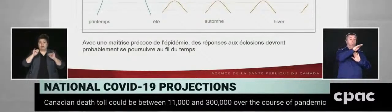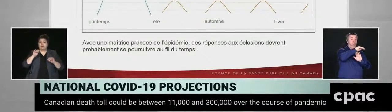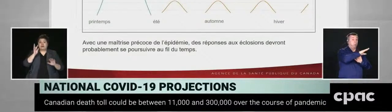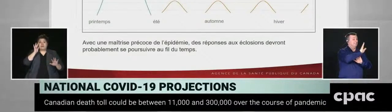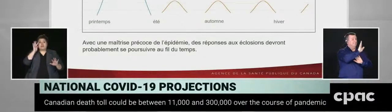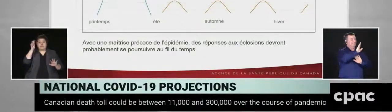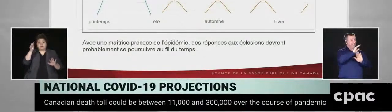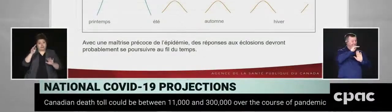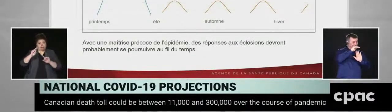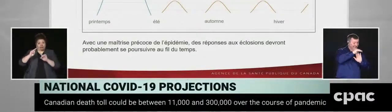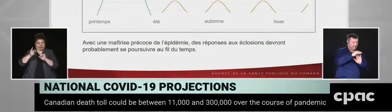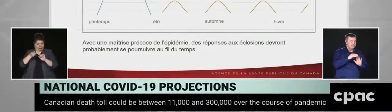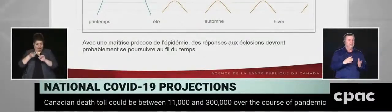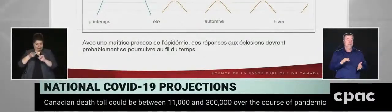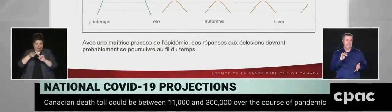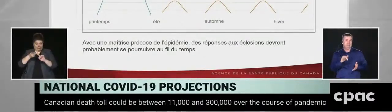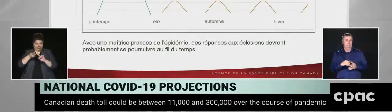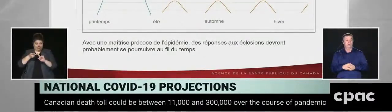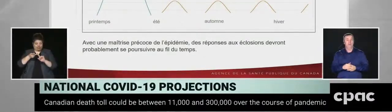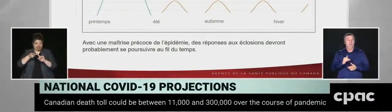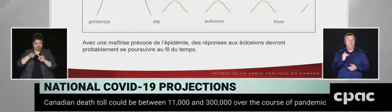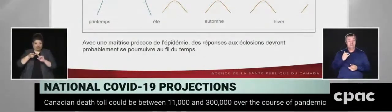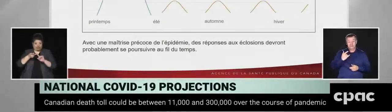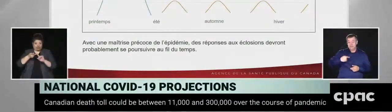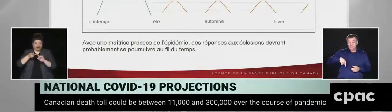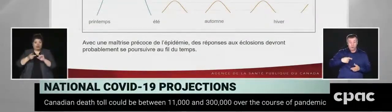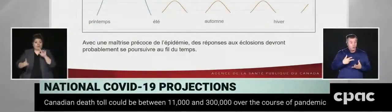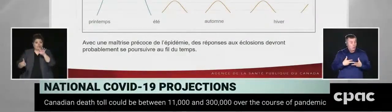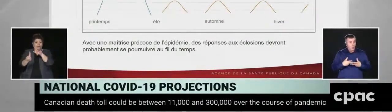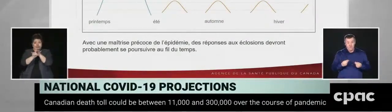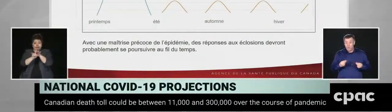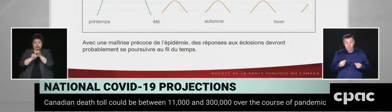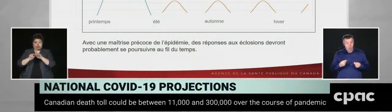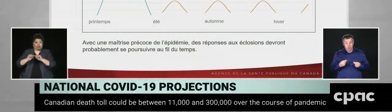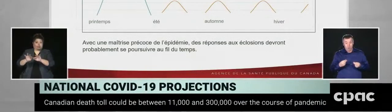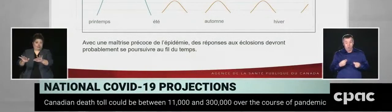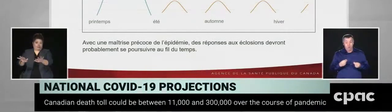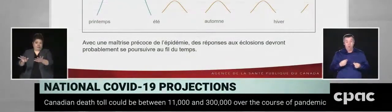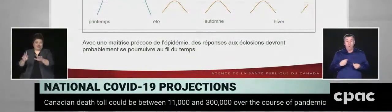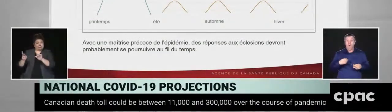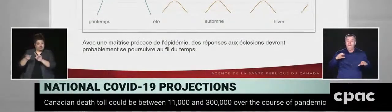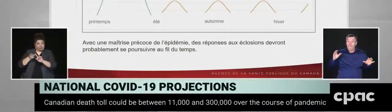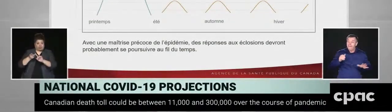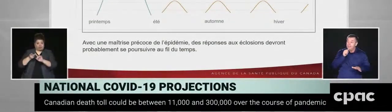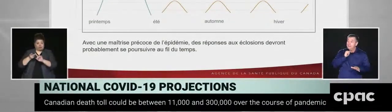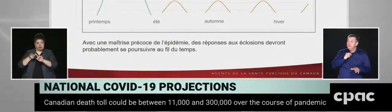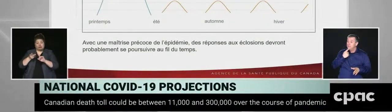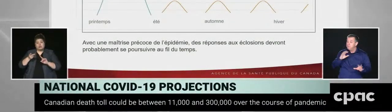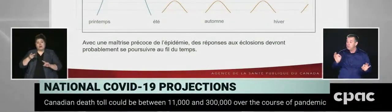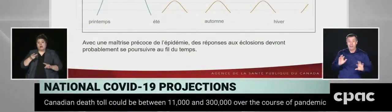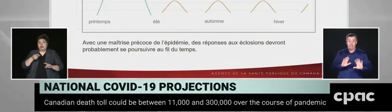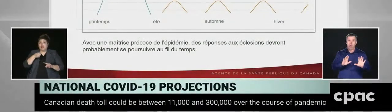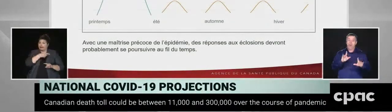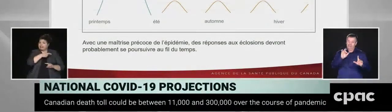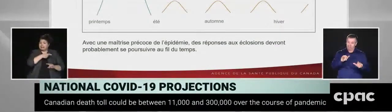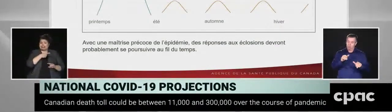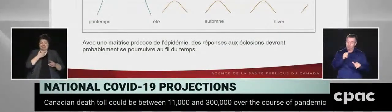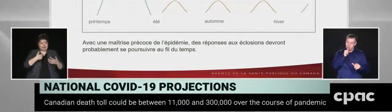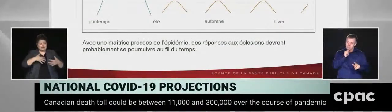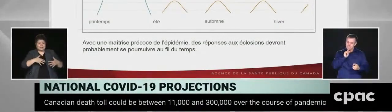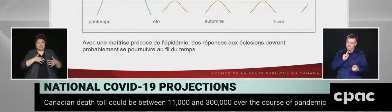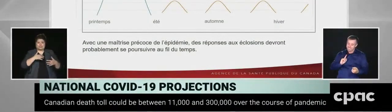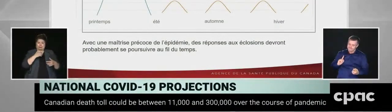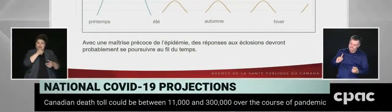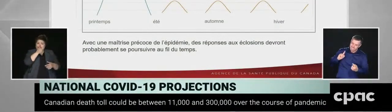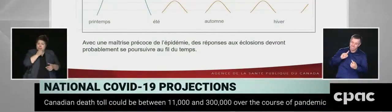venir. Si nous ne voulons pas perdre les progrès réalisés, il faut garder le cap jusqu'à ce que nous atteignions de